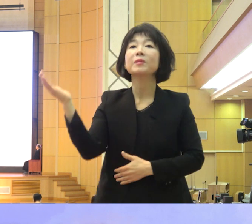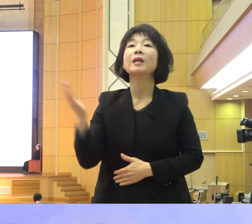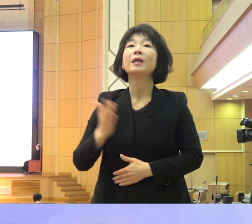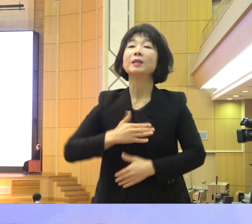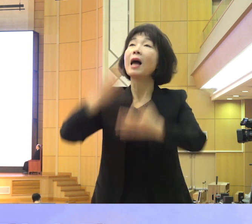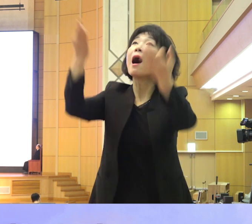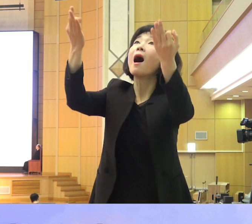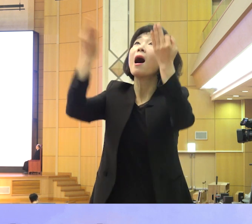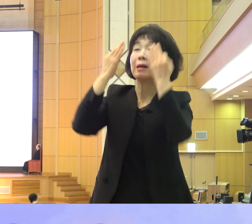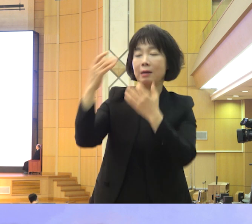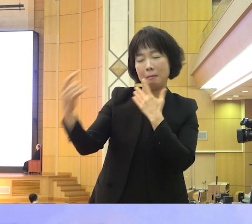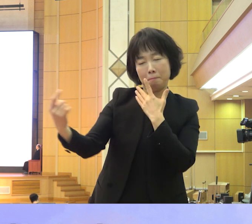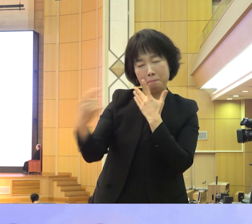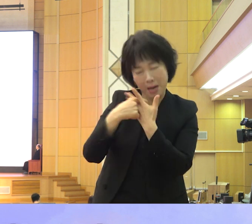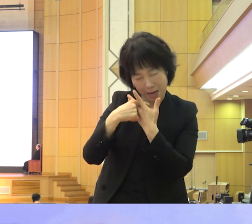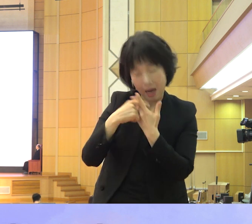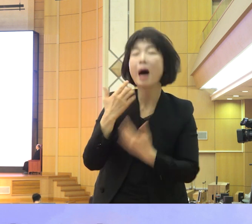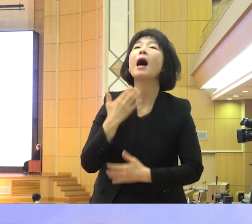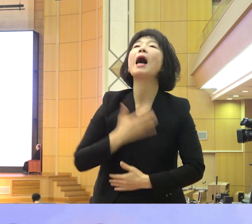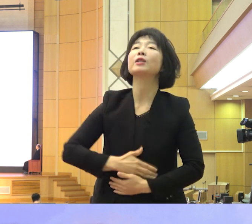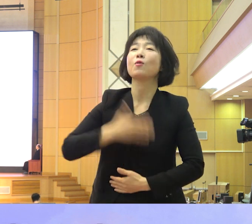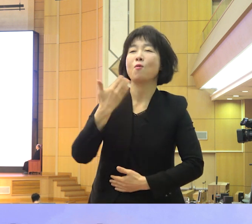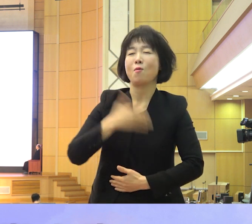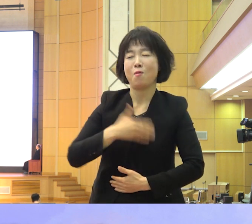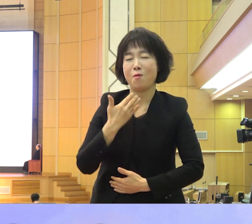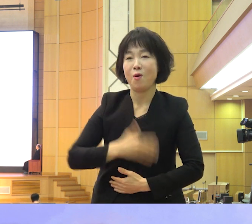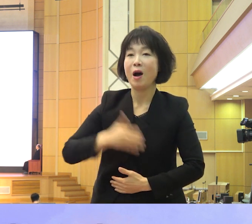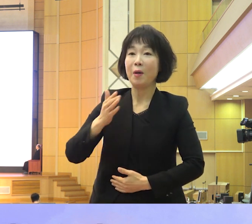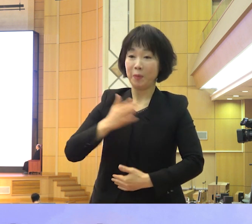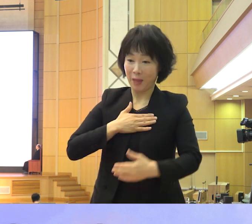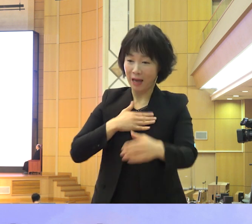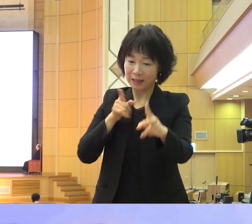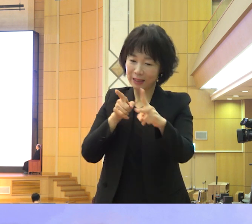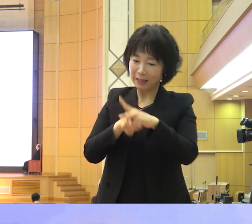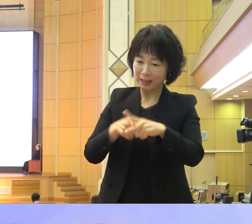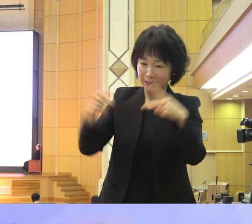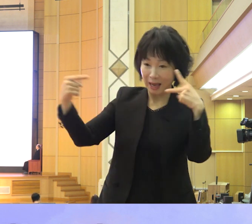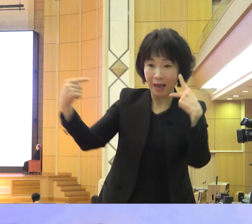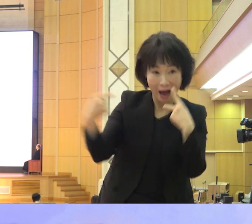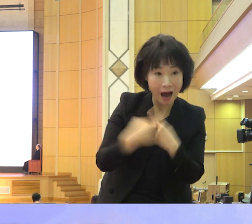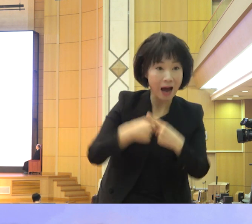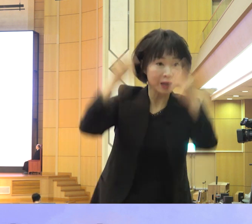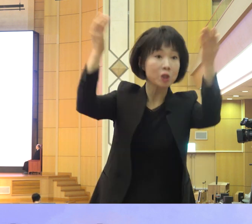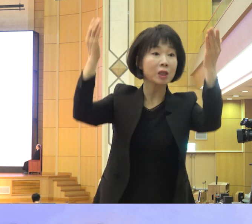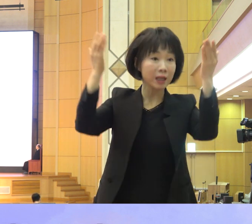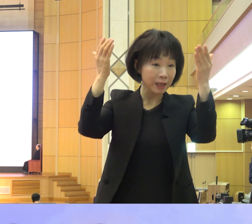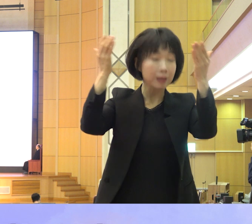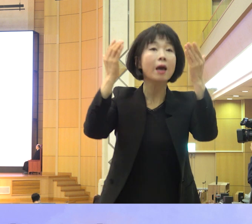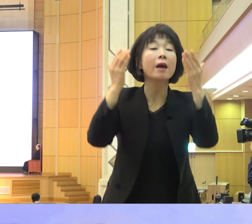만지시네. 나를 아시고 나를